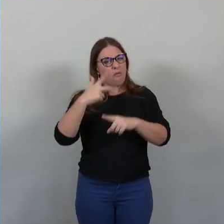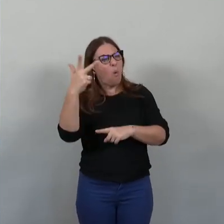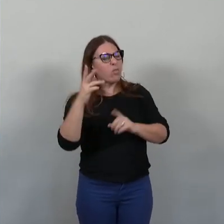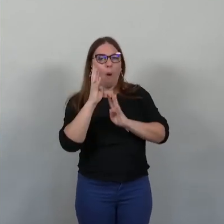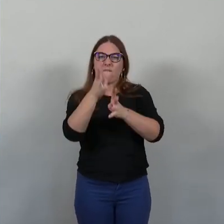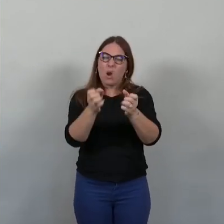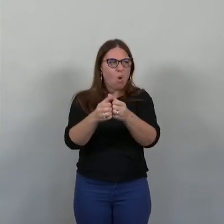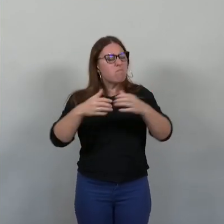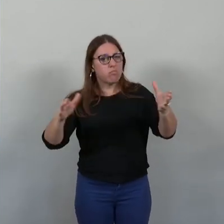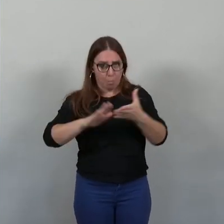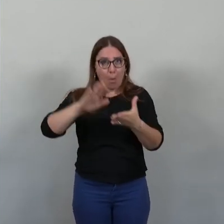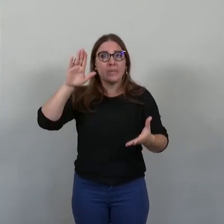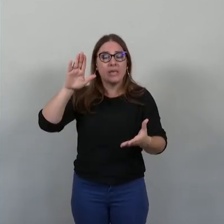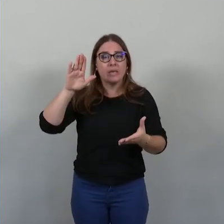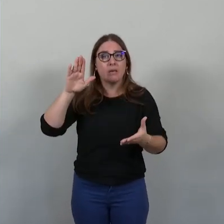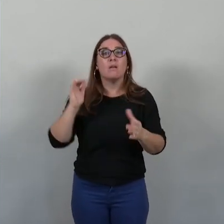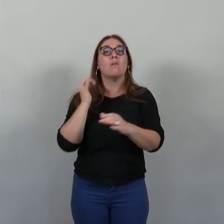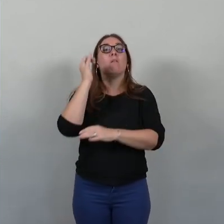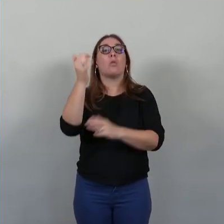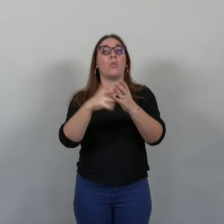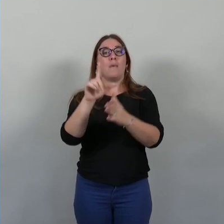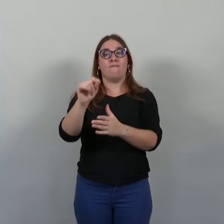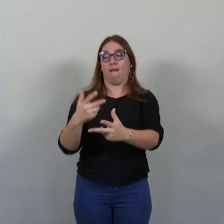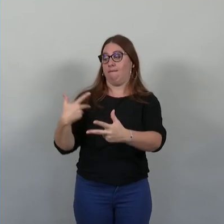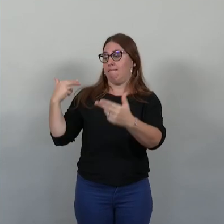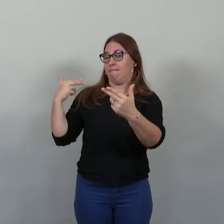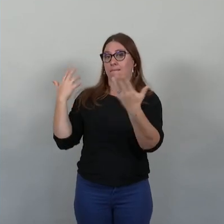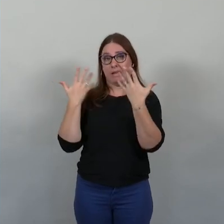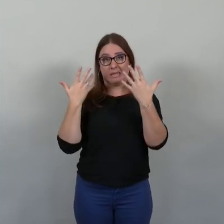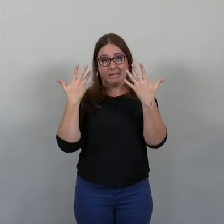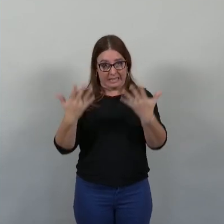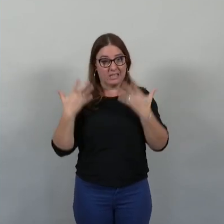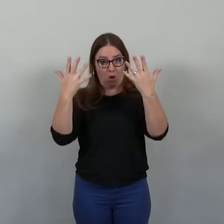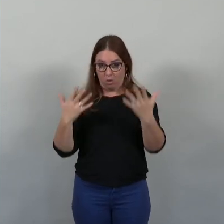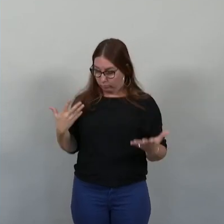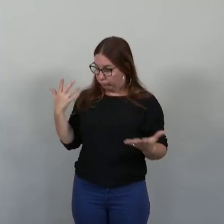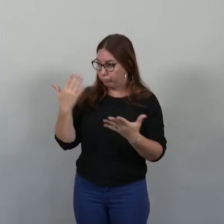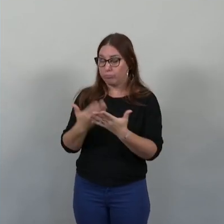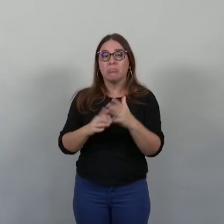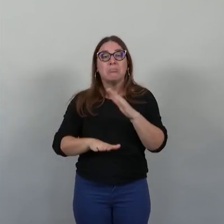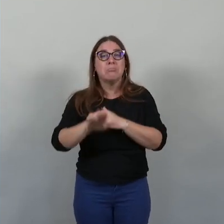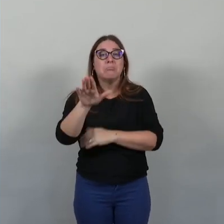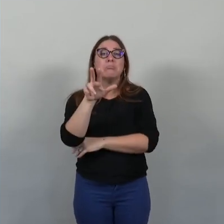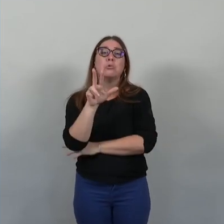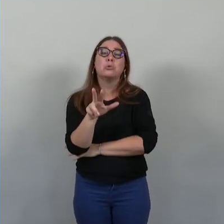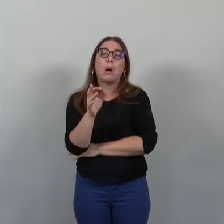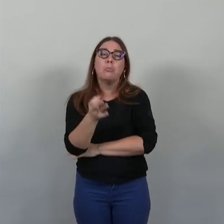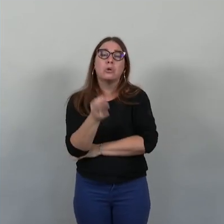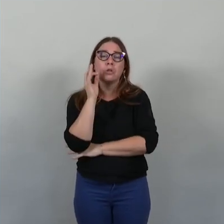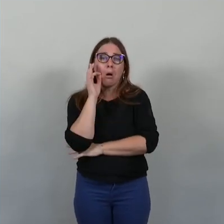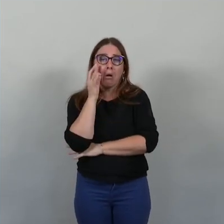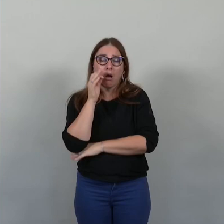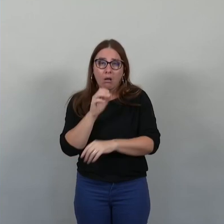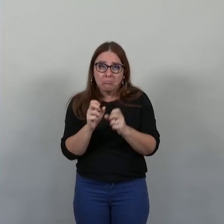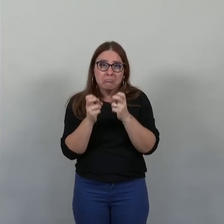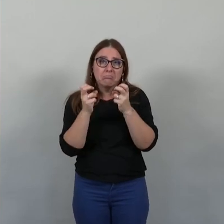vélo dans la métropole d'ici 2020 près de 10 ans après elle a progressé de trois maigres points pour pour